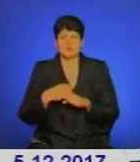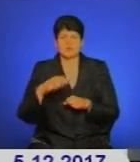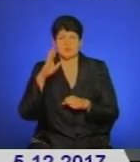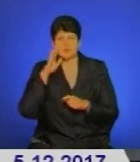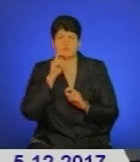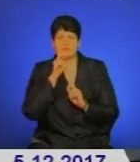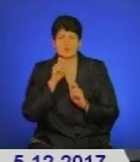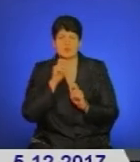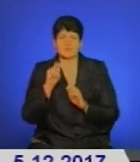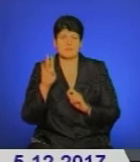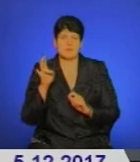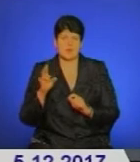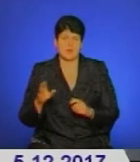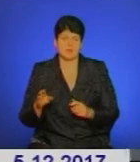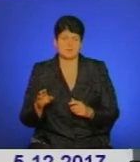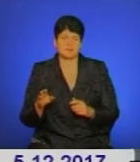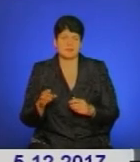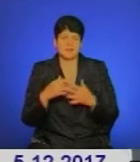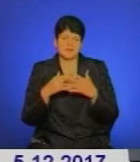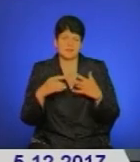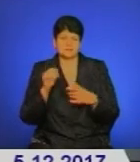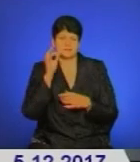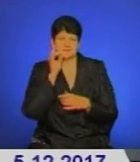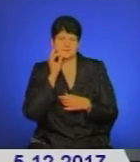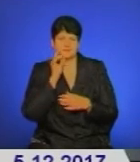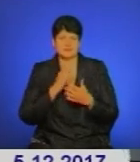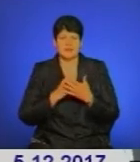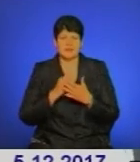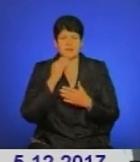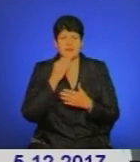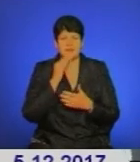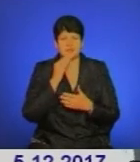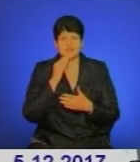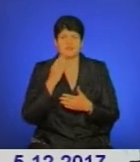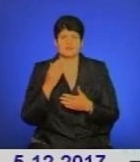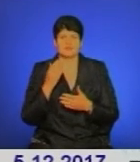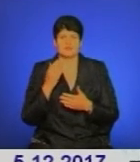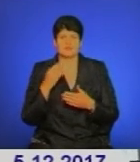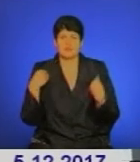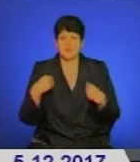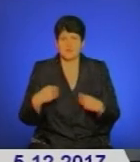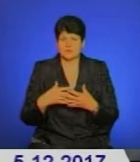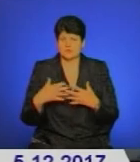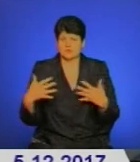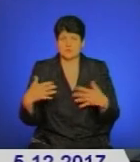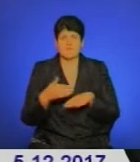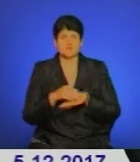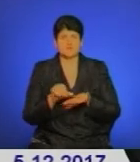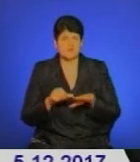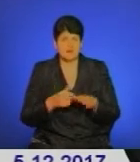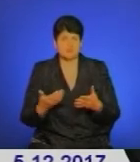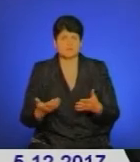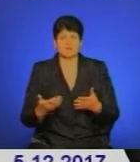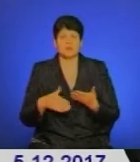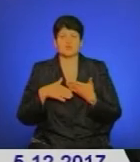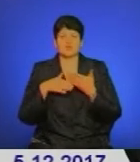такі подарочки на Миколая. Різні смаколики у нас є, печиво, предмети одягу, взуття.